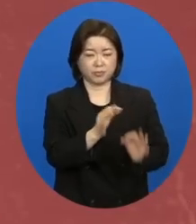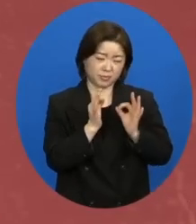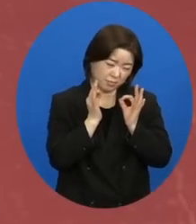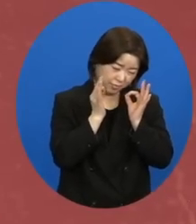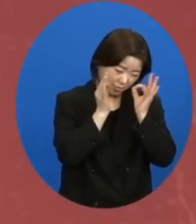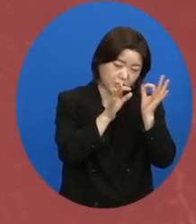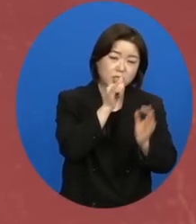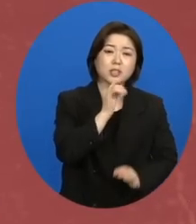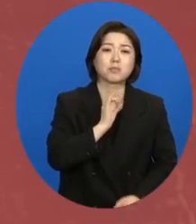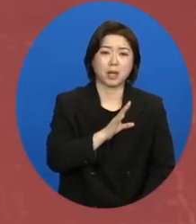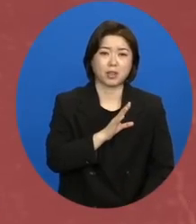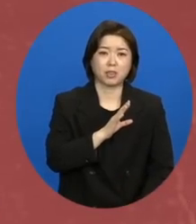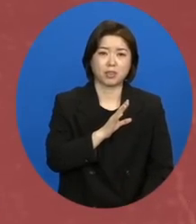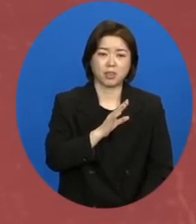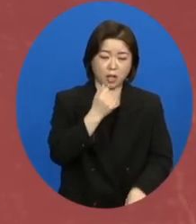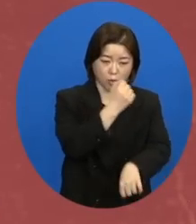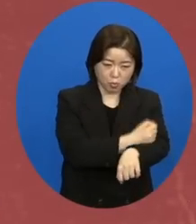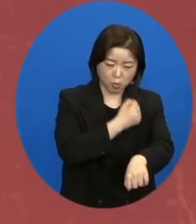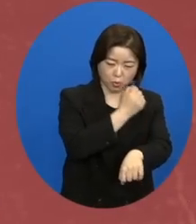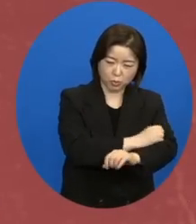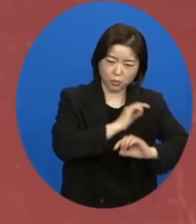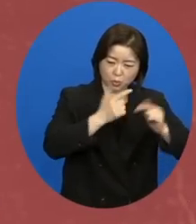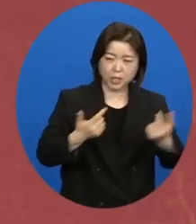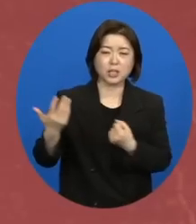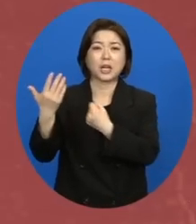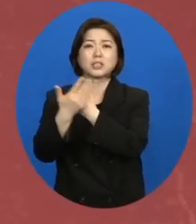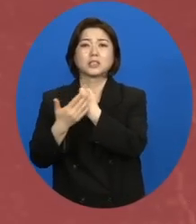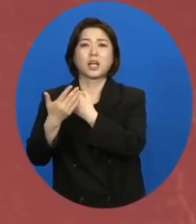있으니 그래서 공로가 아니고 은혜인데